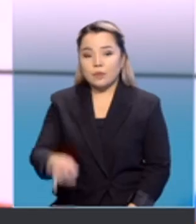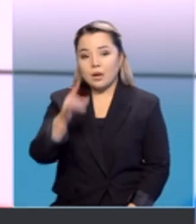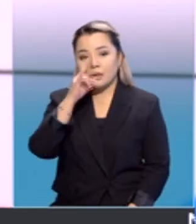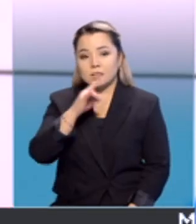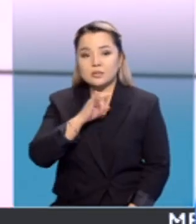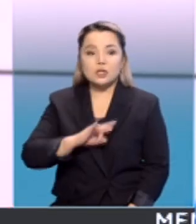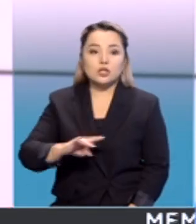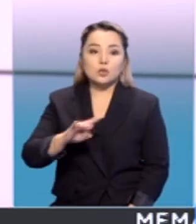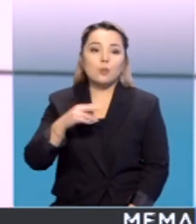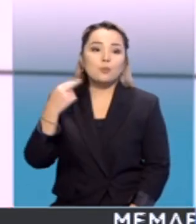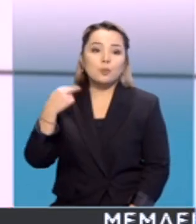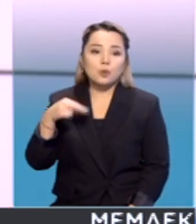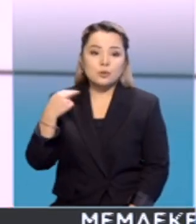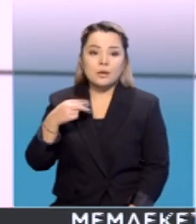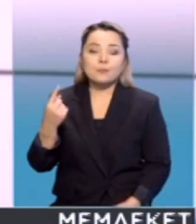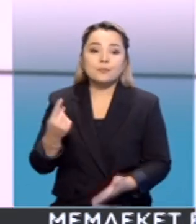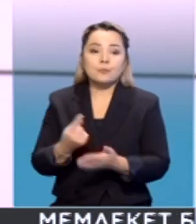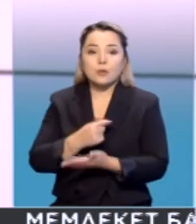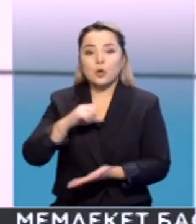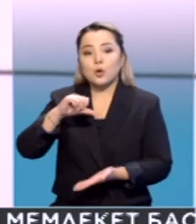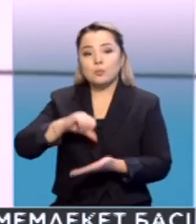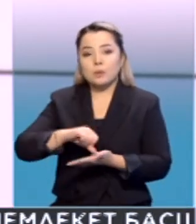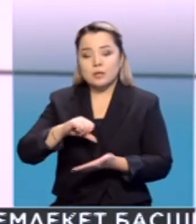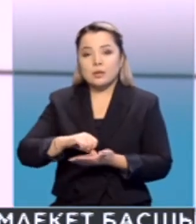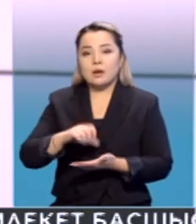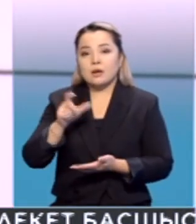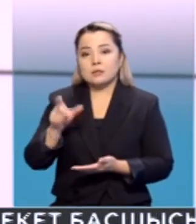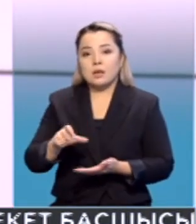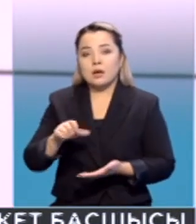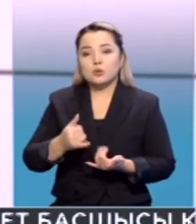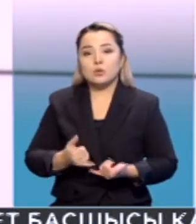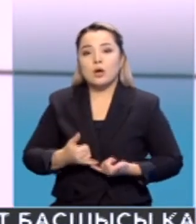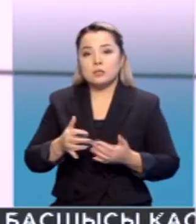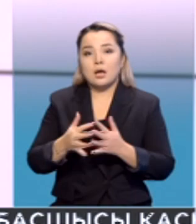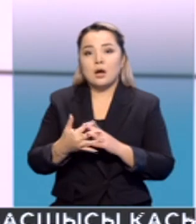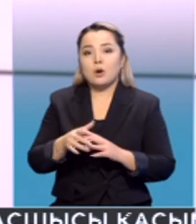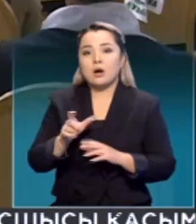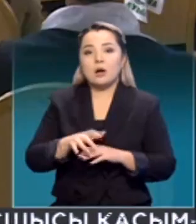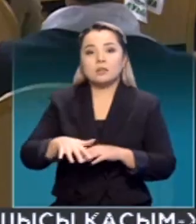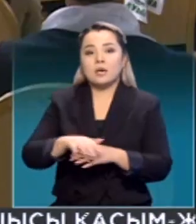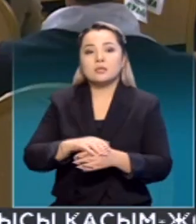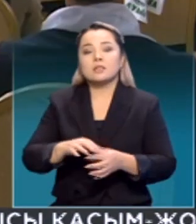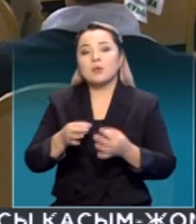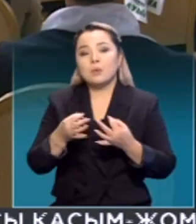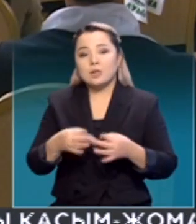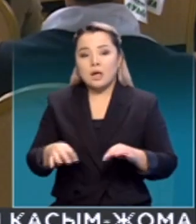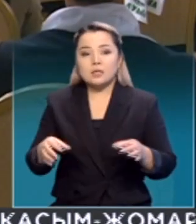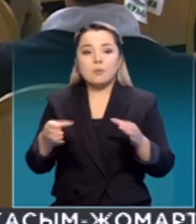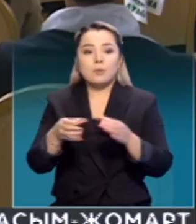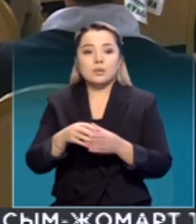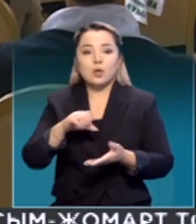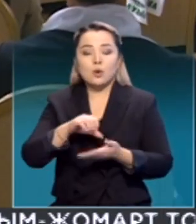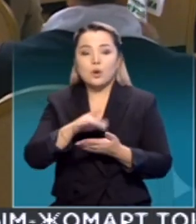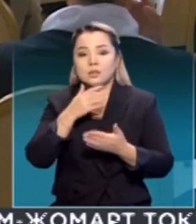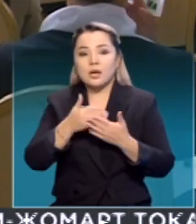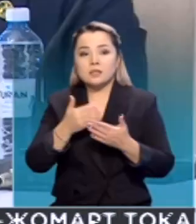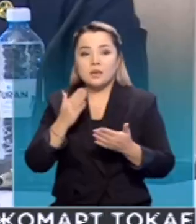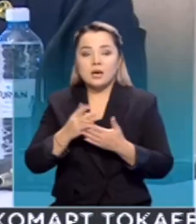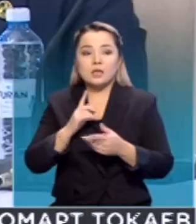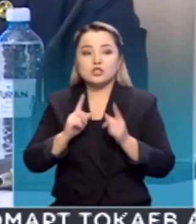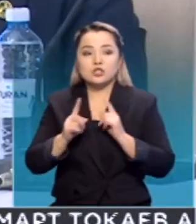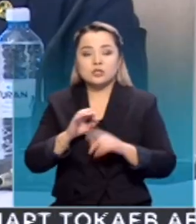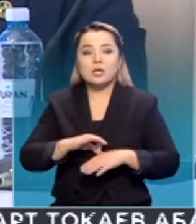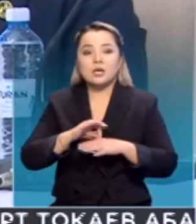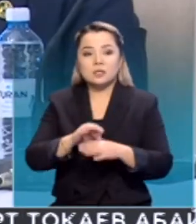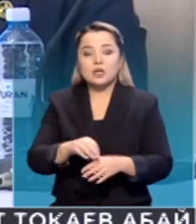Қазақстан Республикасының президенттігіне алғашқы үміткерді аграрийлер ұсынды. Ауыл халықтық демократиялық патриоттық партиясының кезектен тыс 20-шы